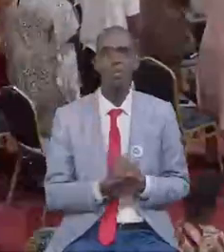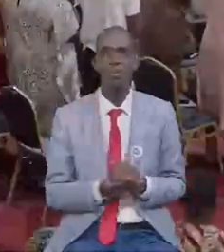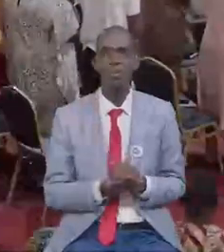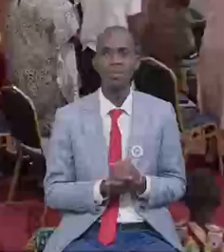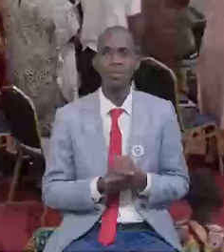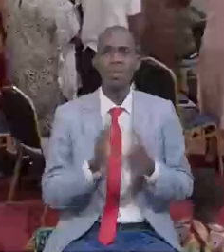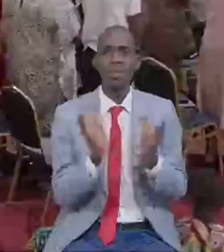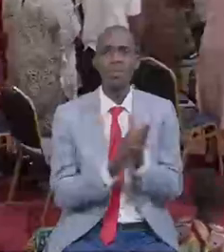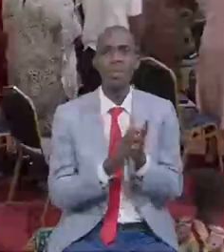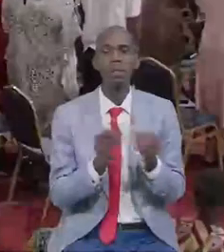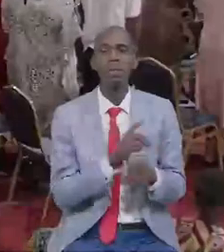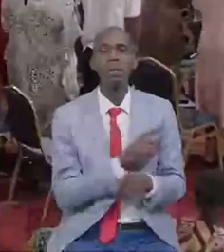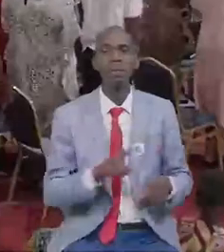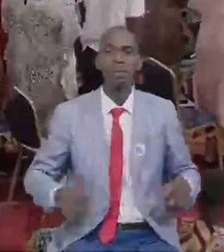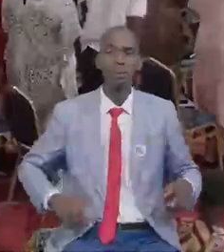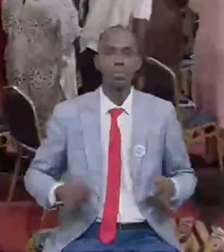Gloire à Dieu.